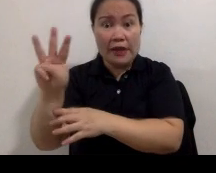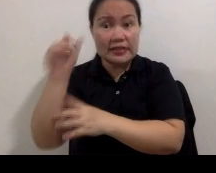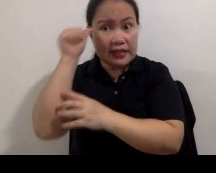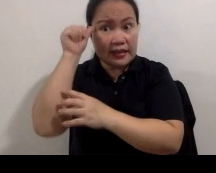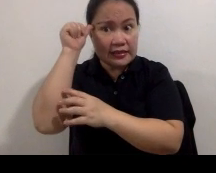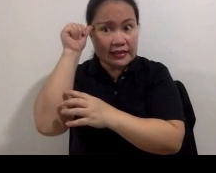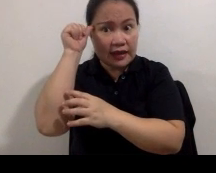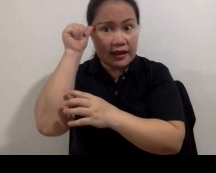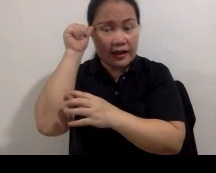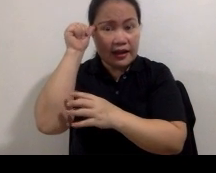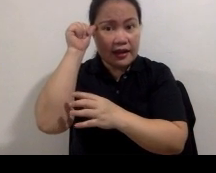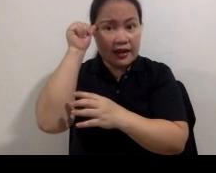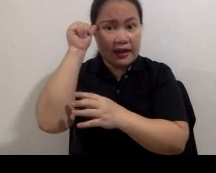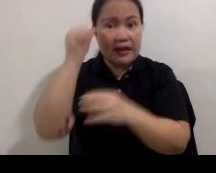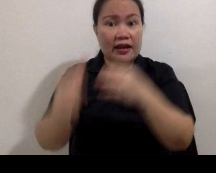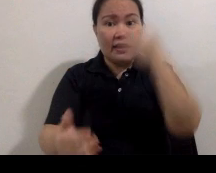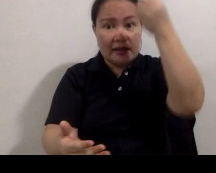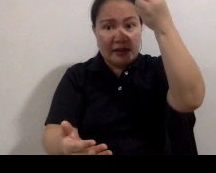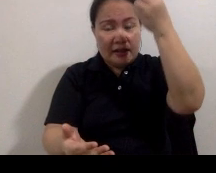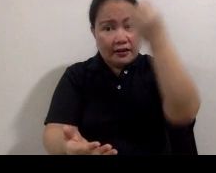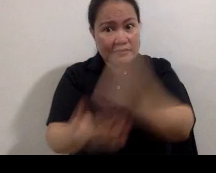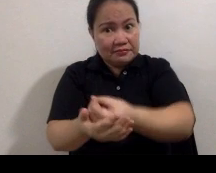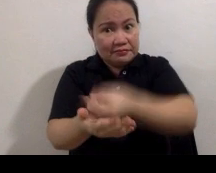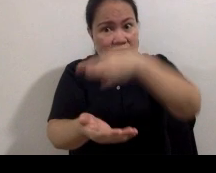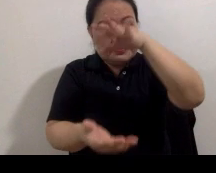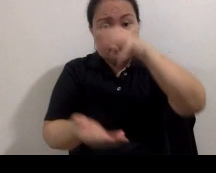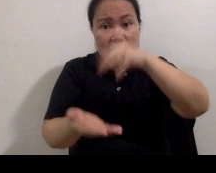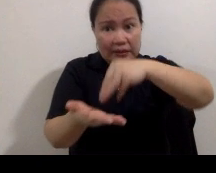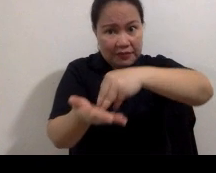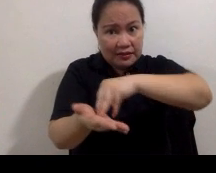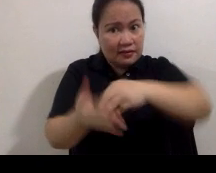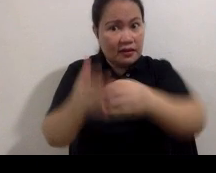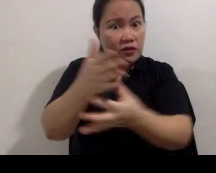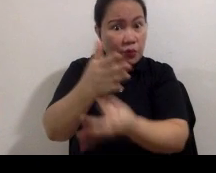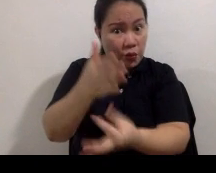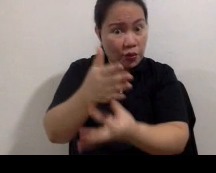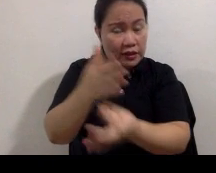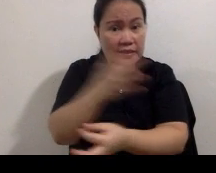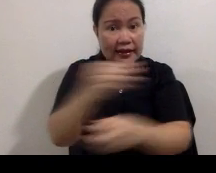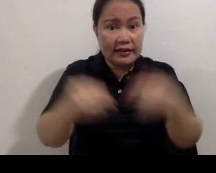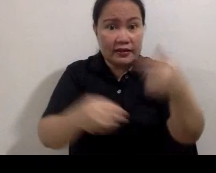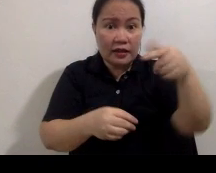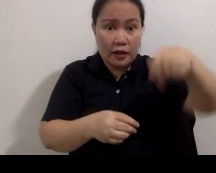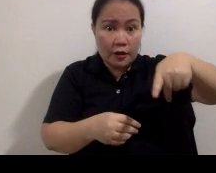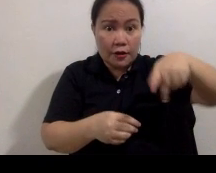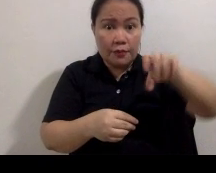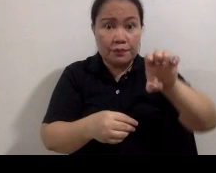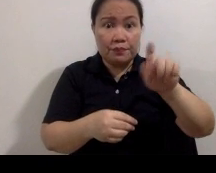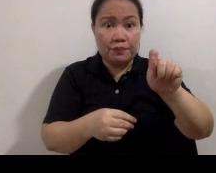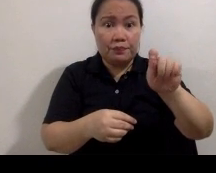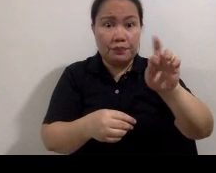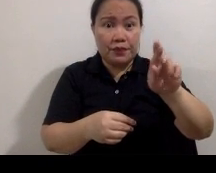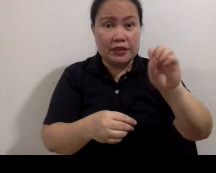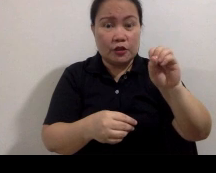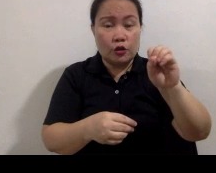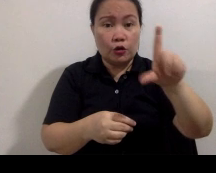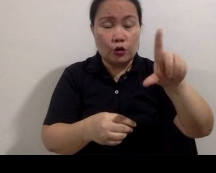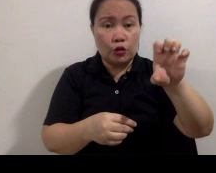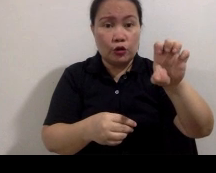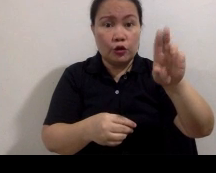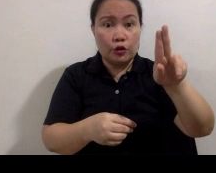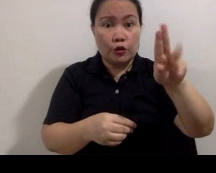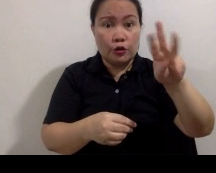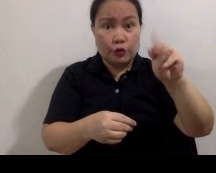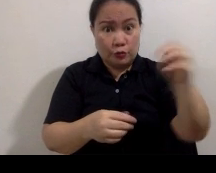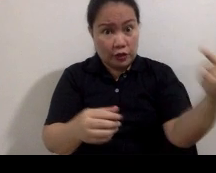Correct. Mayaman din sa yamang mineral katulad ng langis at petrolyo. At